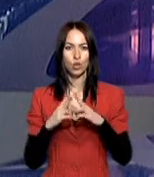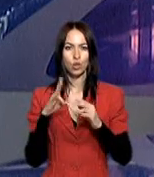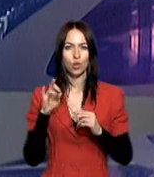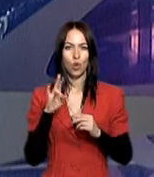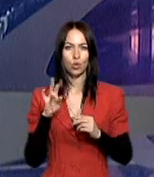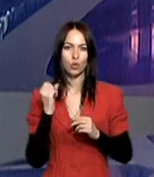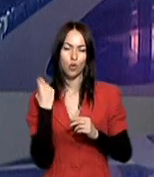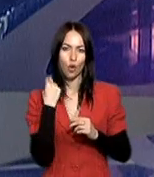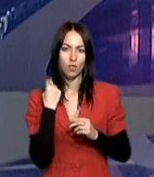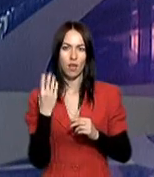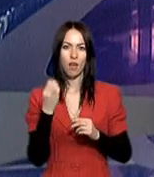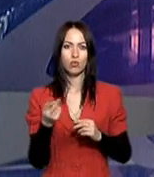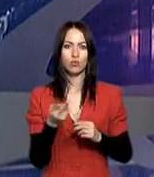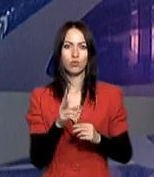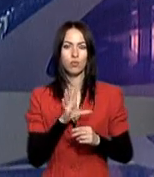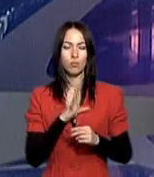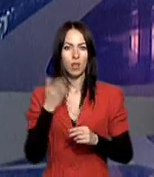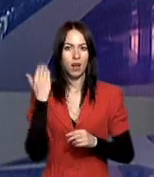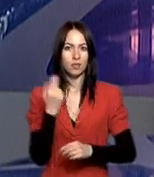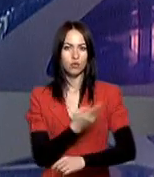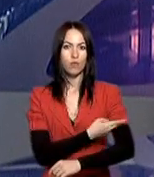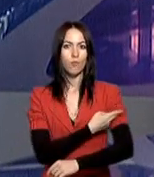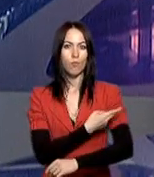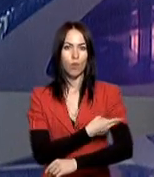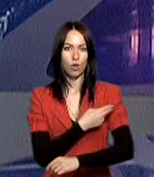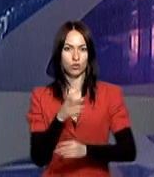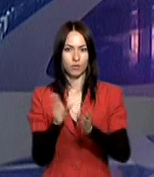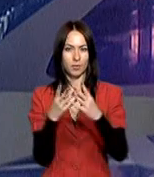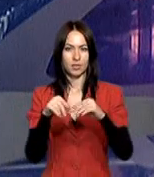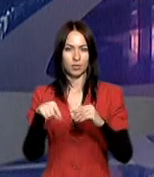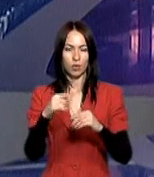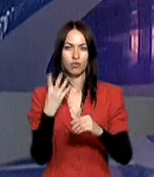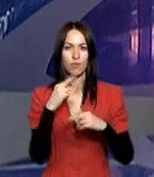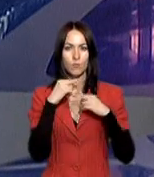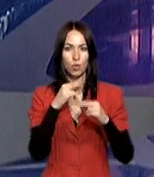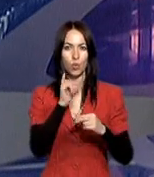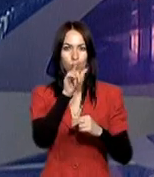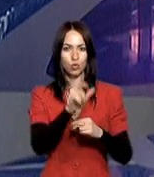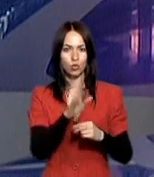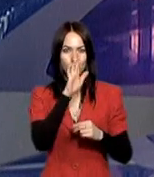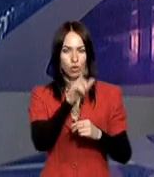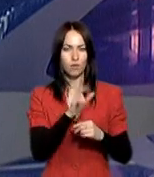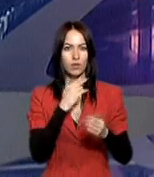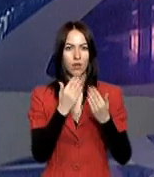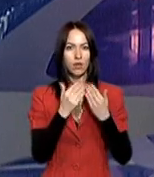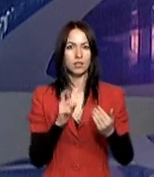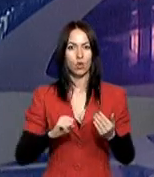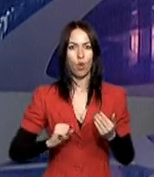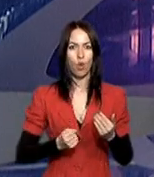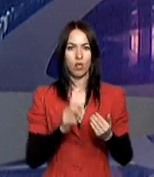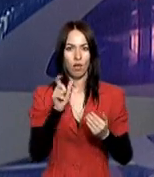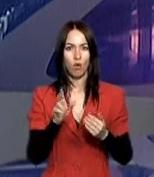двоє – члени однієї родини – раніше перебували у Польщі. Четверта підозра – у чоловіка, котрий контактував із колегою,